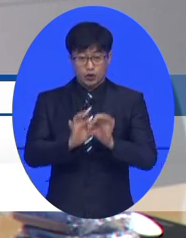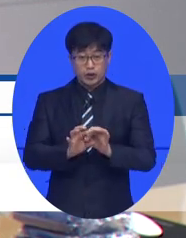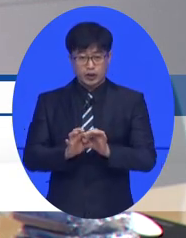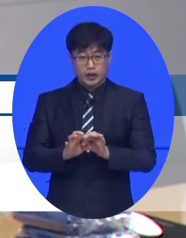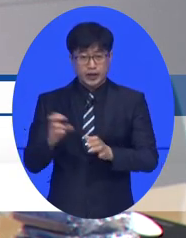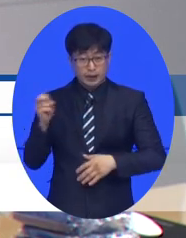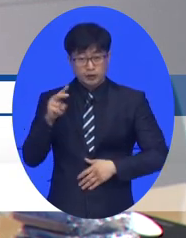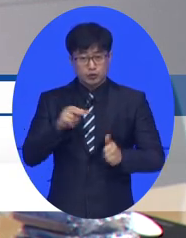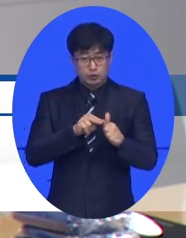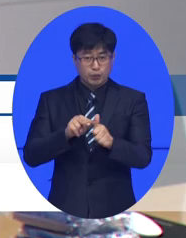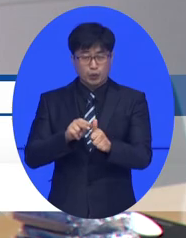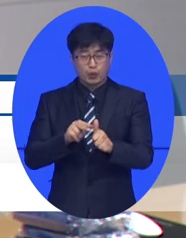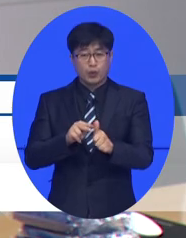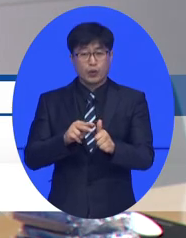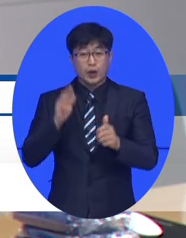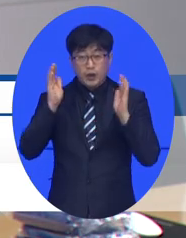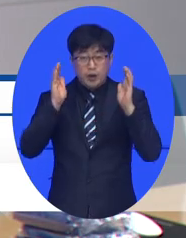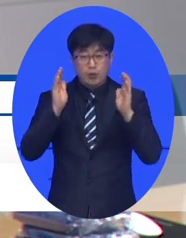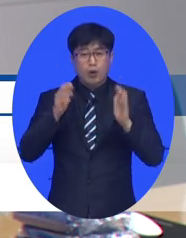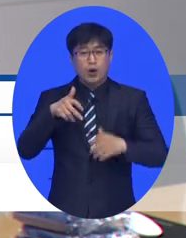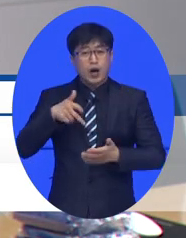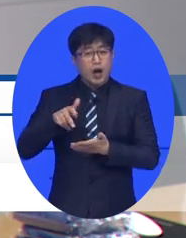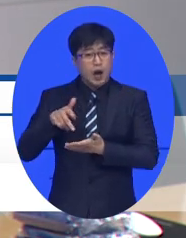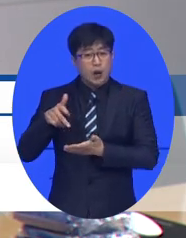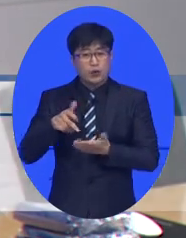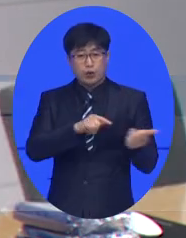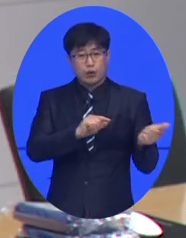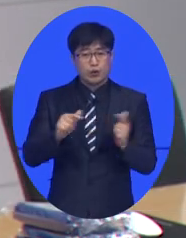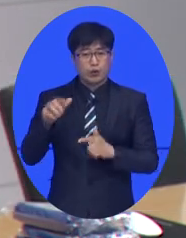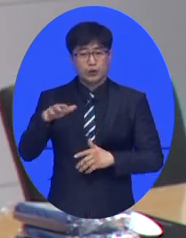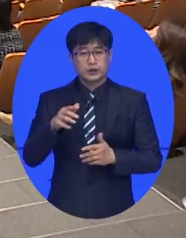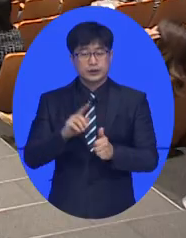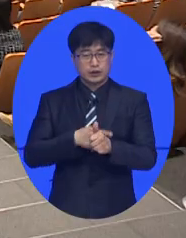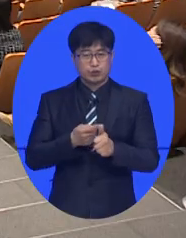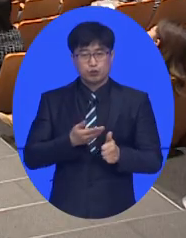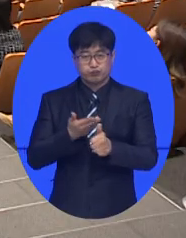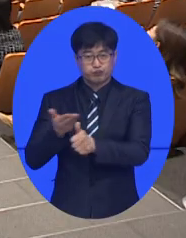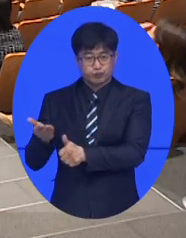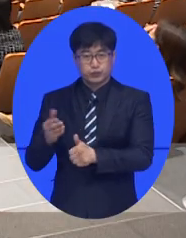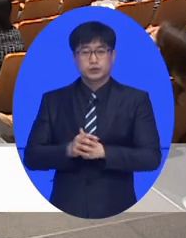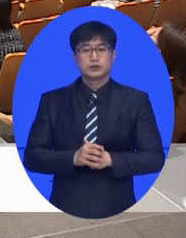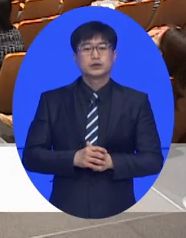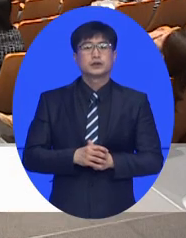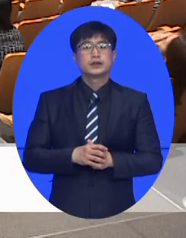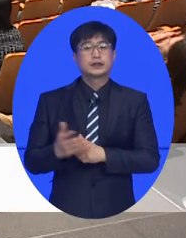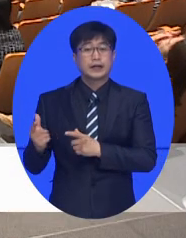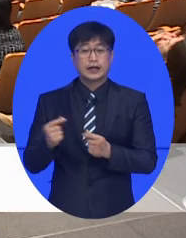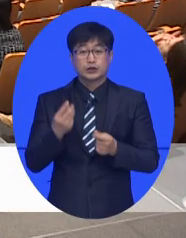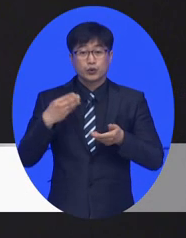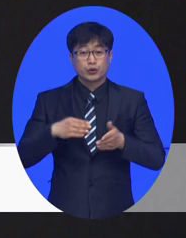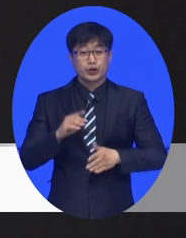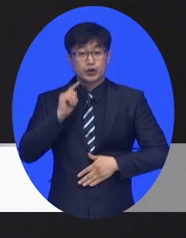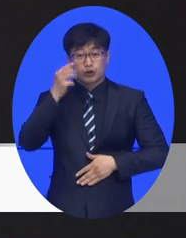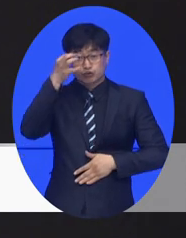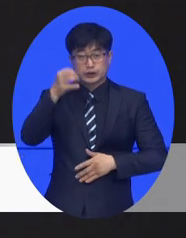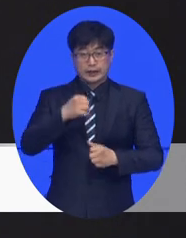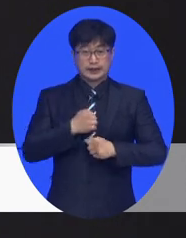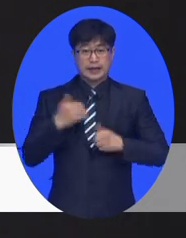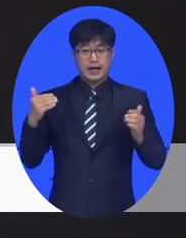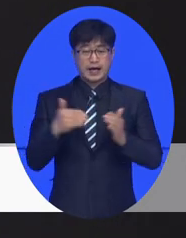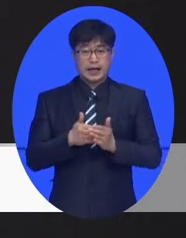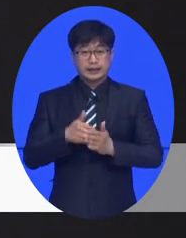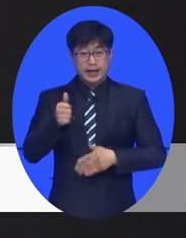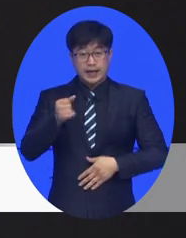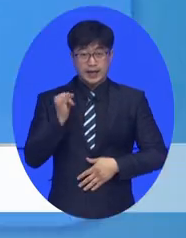돌발 정보를 네이버, 카카오 등 여러 매체에 자동으로 제공하여 이처럼 경기도는 예술부터 안전까지